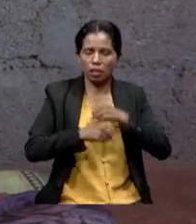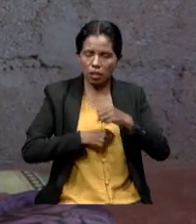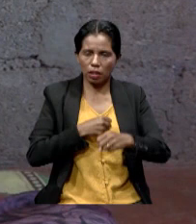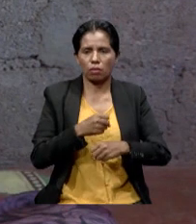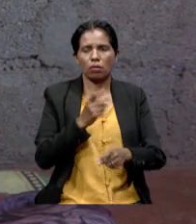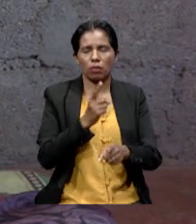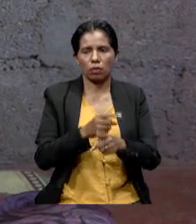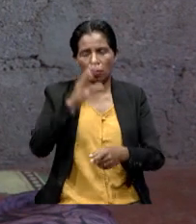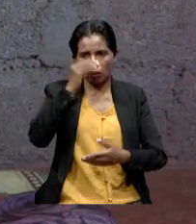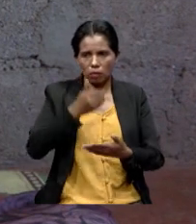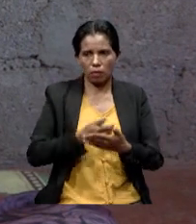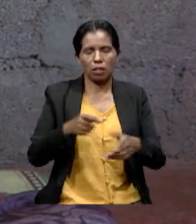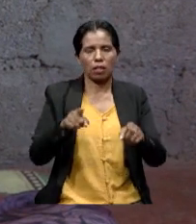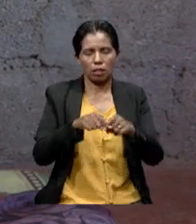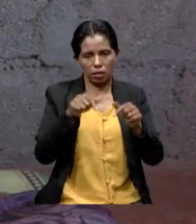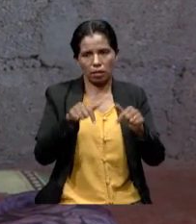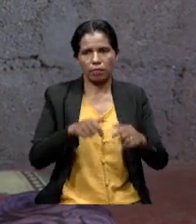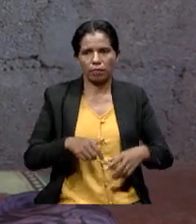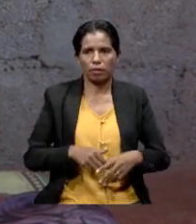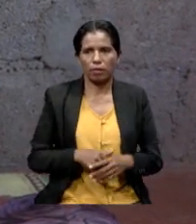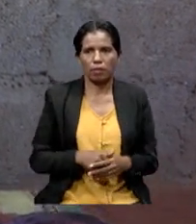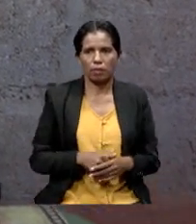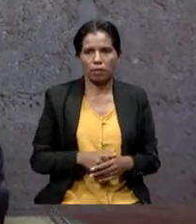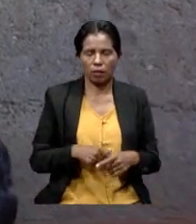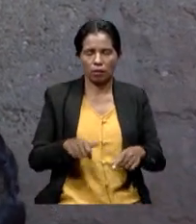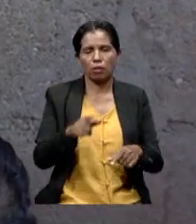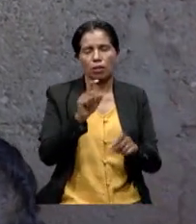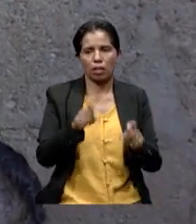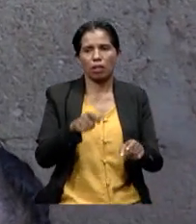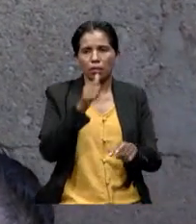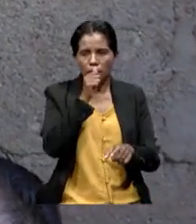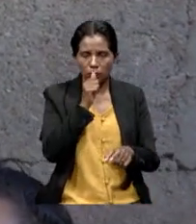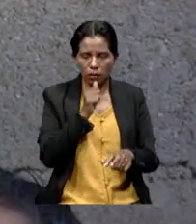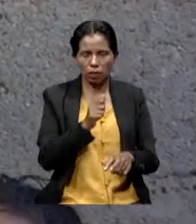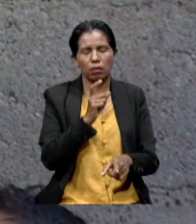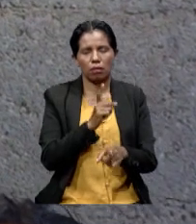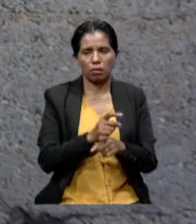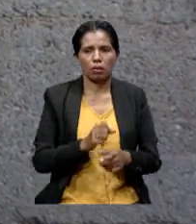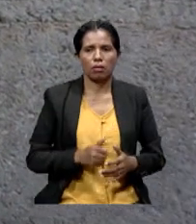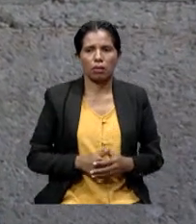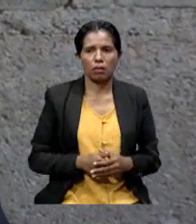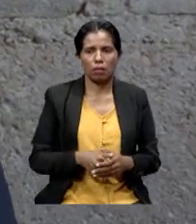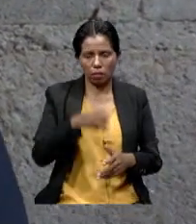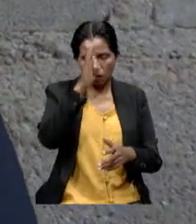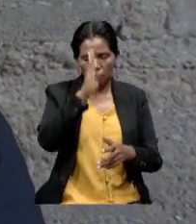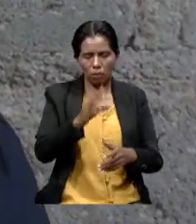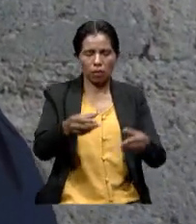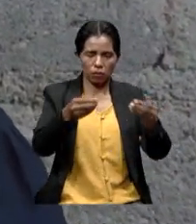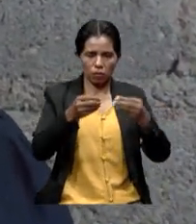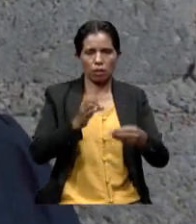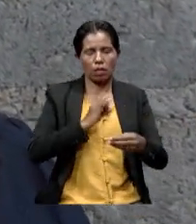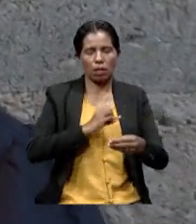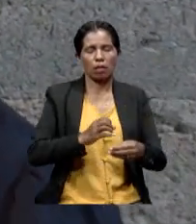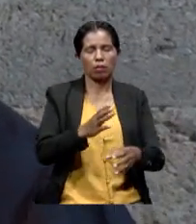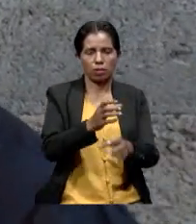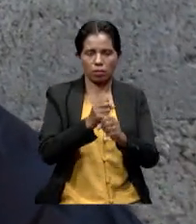terus tun ono an sai hansane. Dia opasensi. Sen ni bos. Sama marong mak fona mai hau sim. Halu